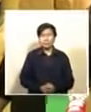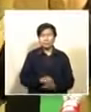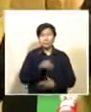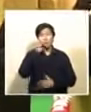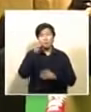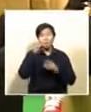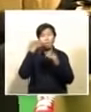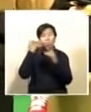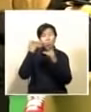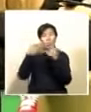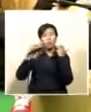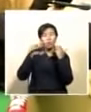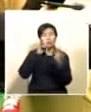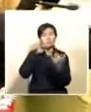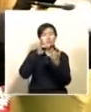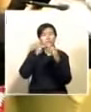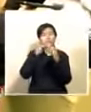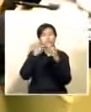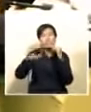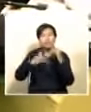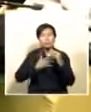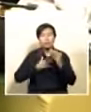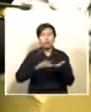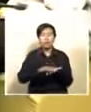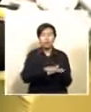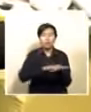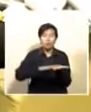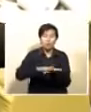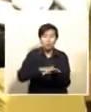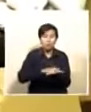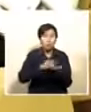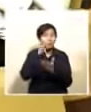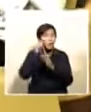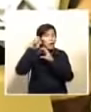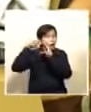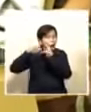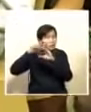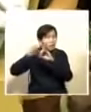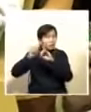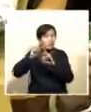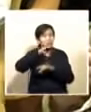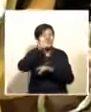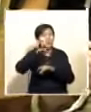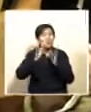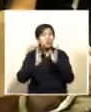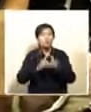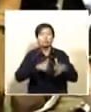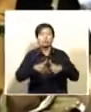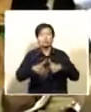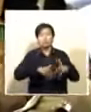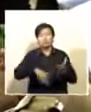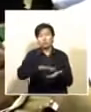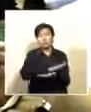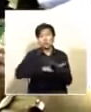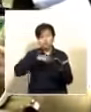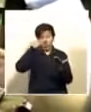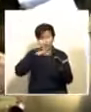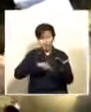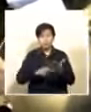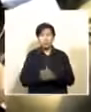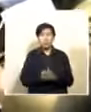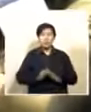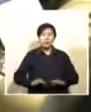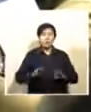นต่อเดือนเป็นความต้องการใช้จากสถานพยาบาลแล้วก็บุคลากรทางการแ